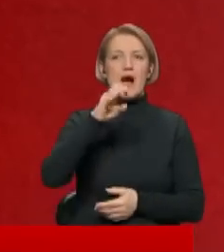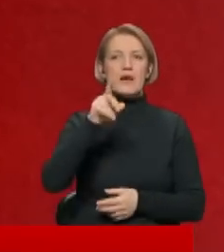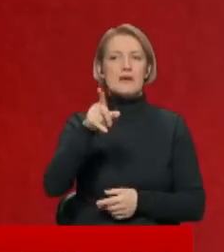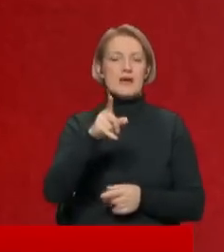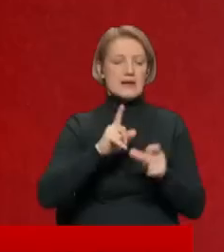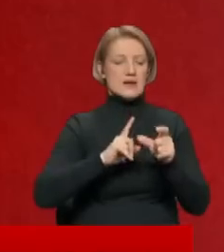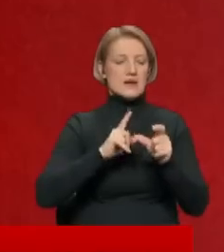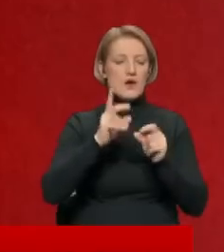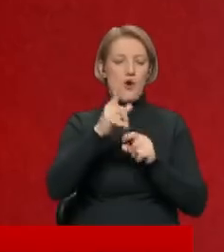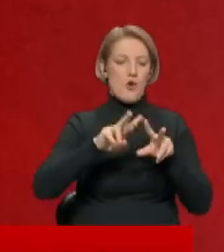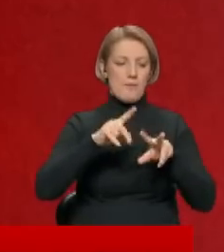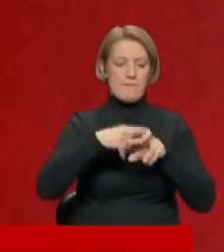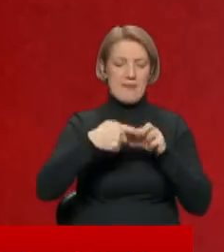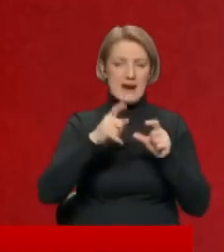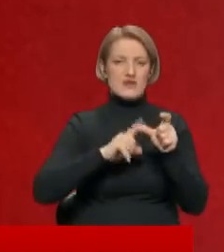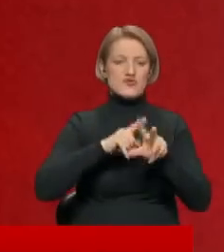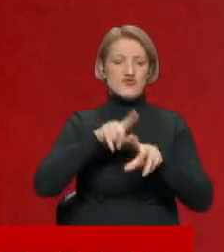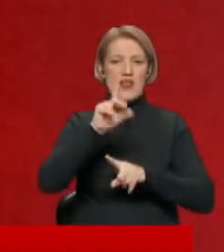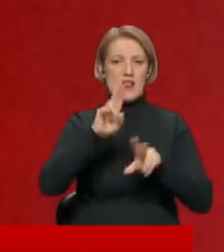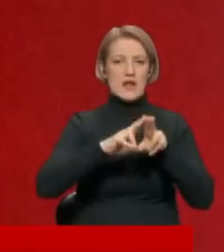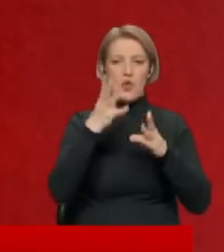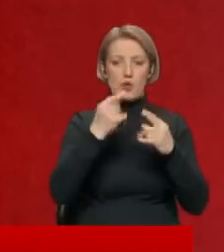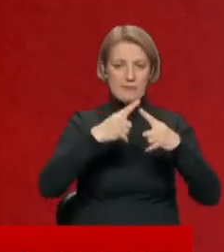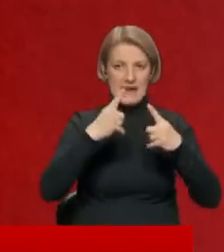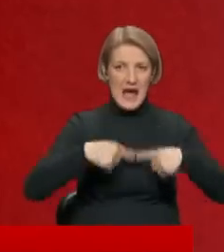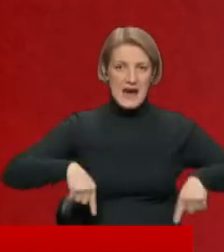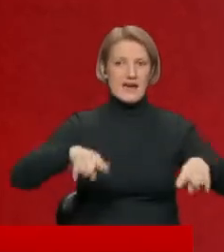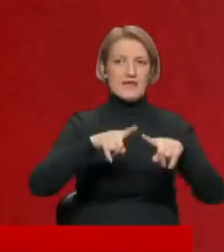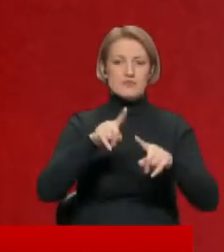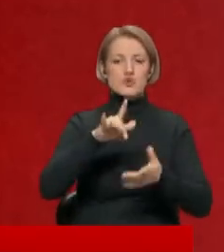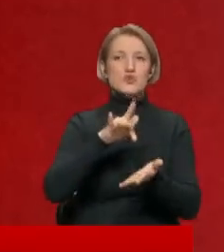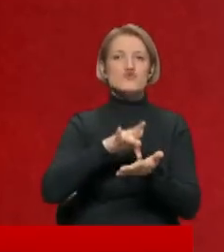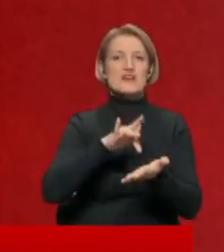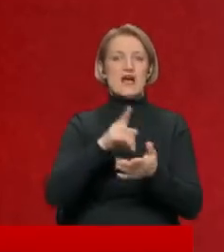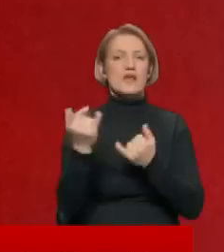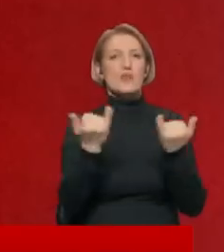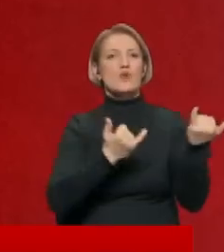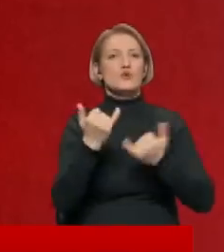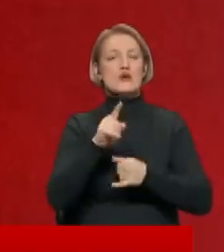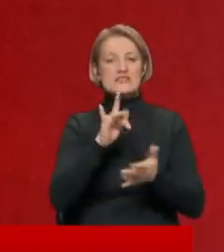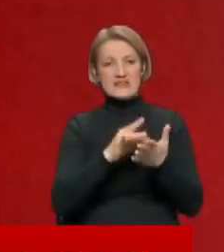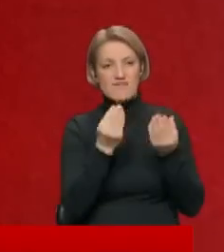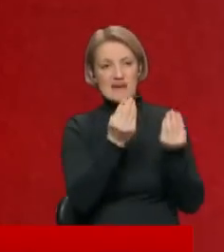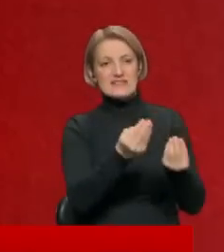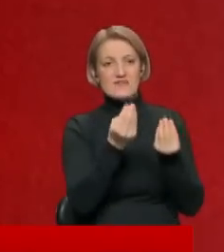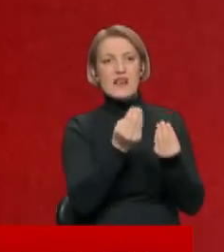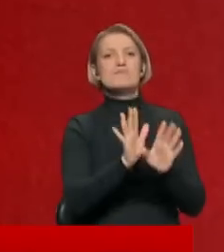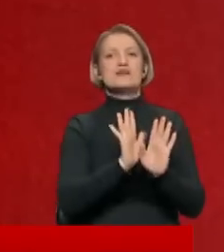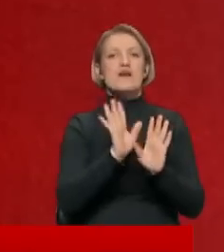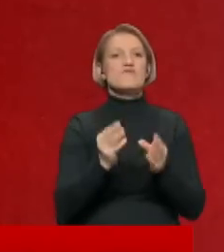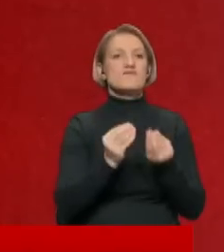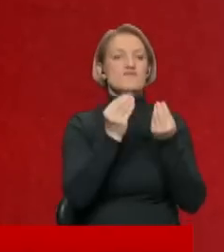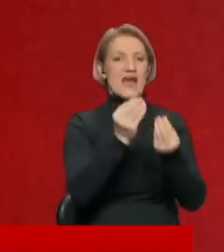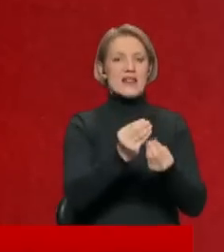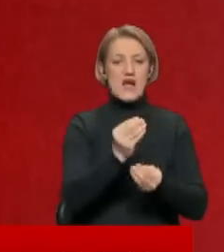sözcüsü Sayın çeliğin olduğu bir heyet bu cezayı tartışıyor yani ceza verilsin verilmesin verilen